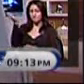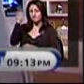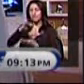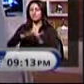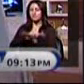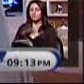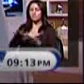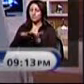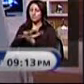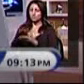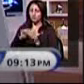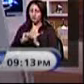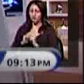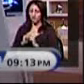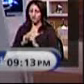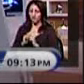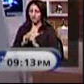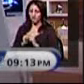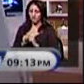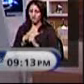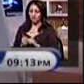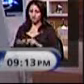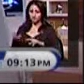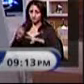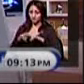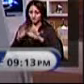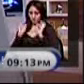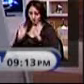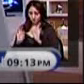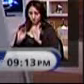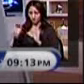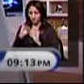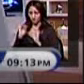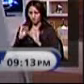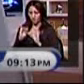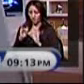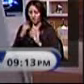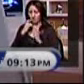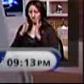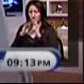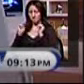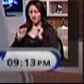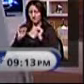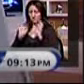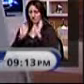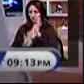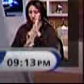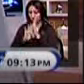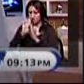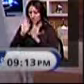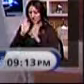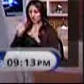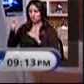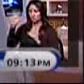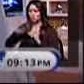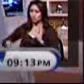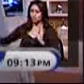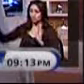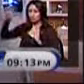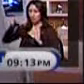الديمقراطية رغم عيوبها هي الطريقة الامثل او المثلى لان البلد يتقدم. ازاي؟ ان الشعب يسترد